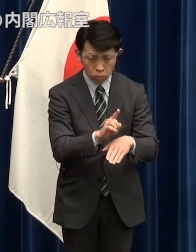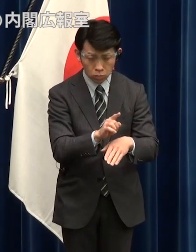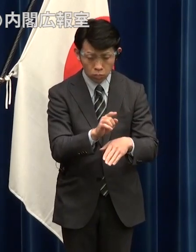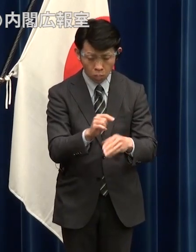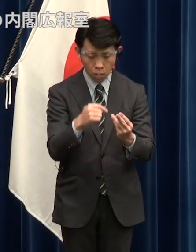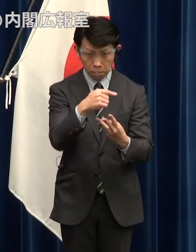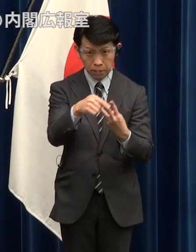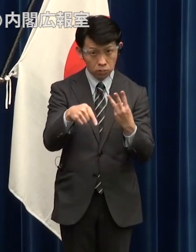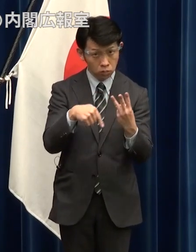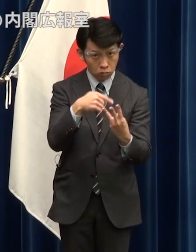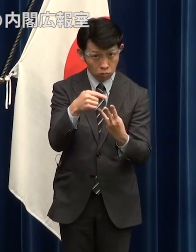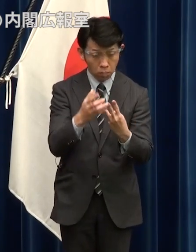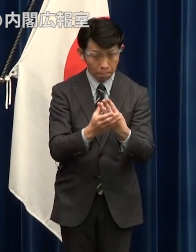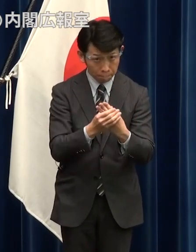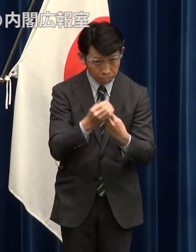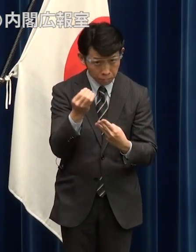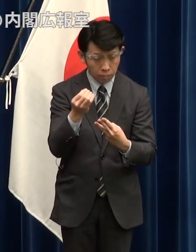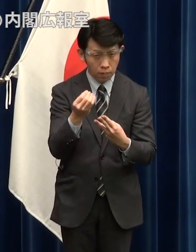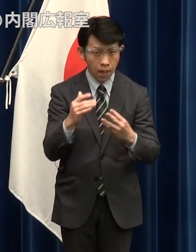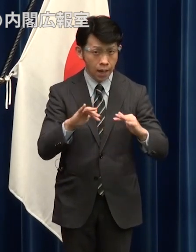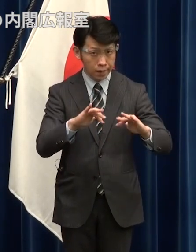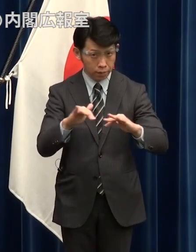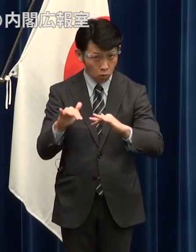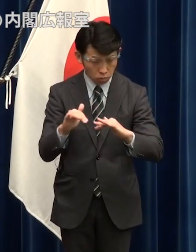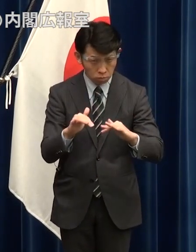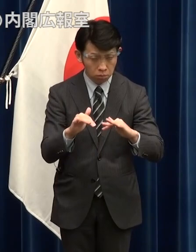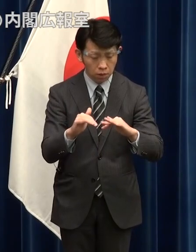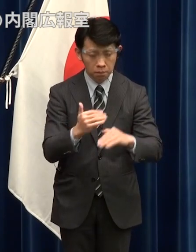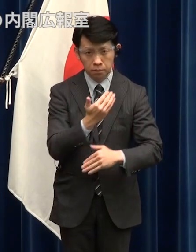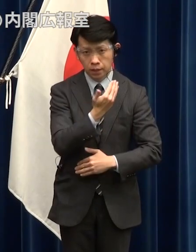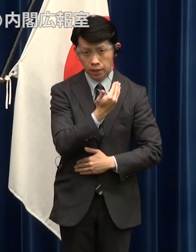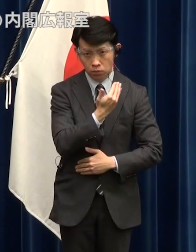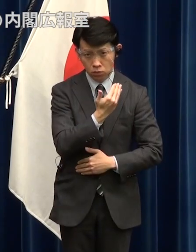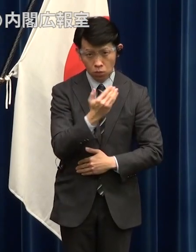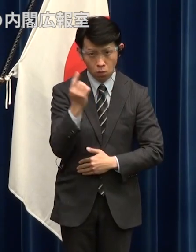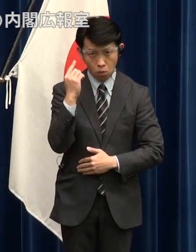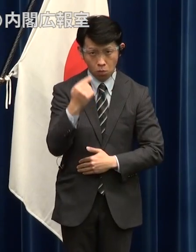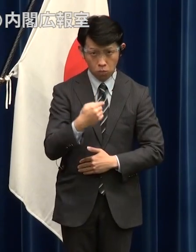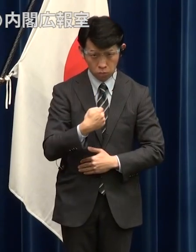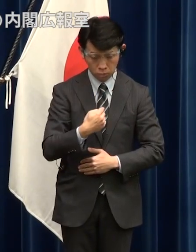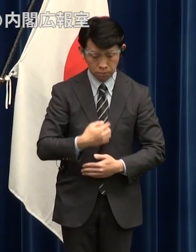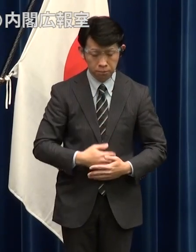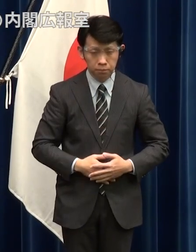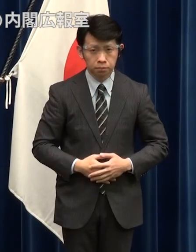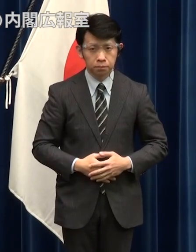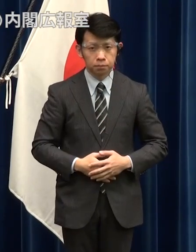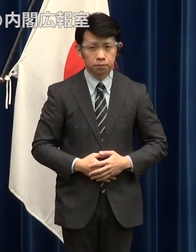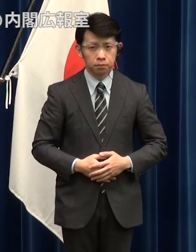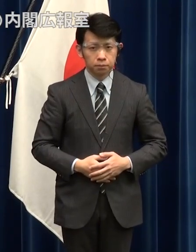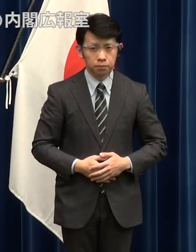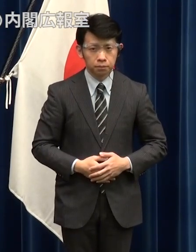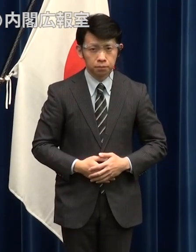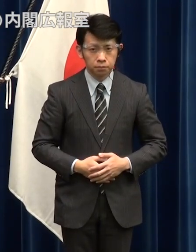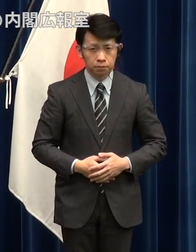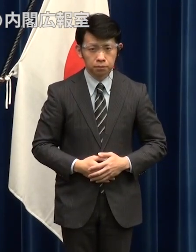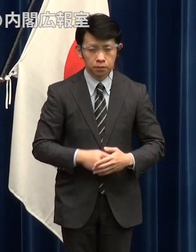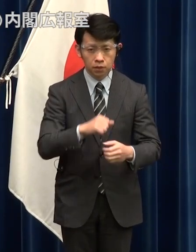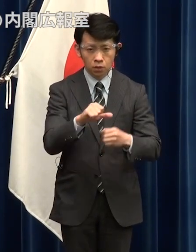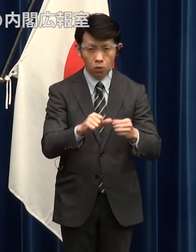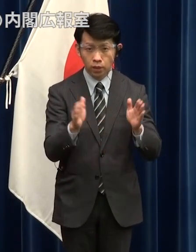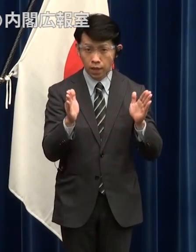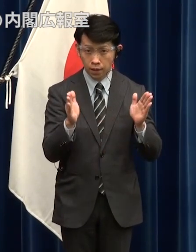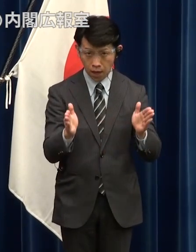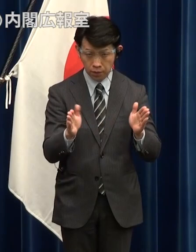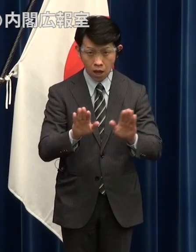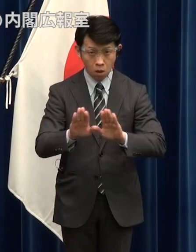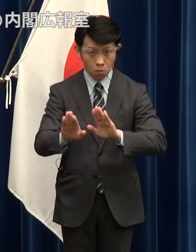を一体として議論をすることが重要である、このように申し上げてきました。5年間で防衛